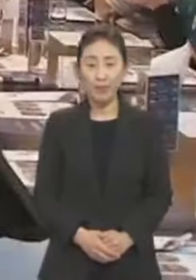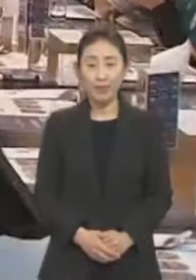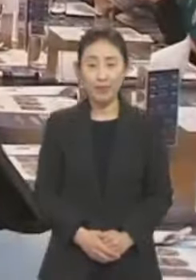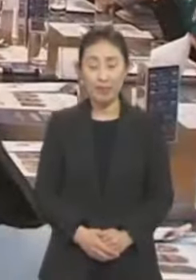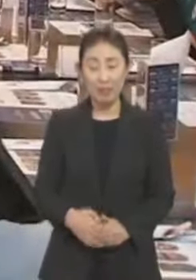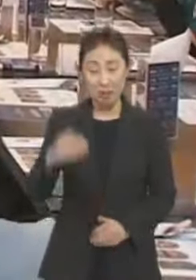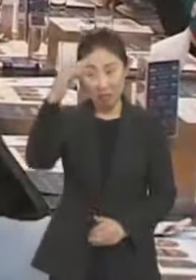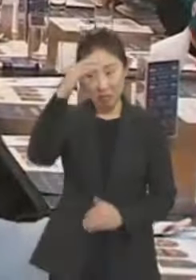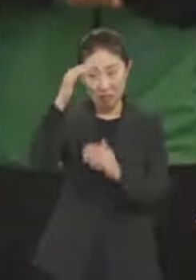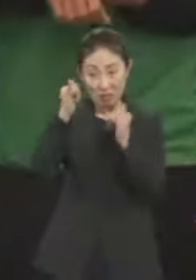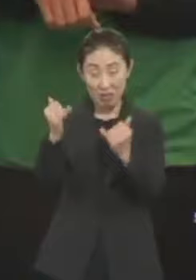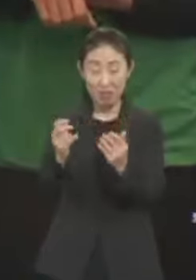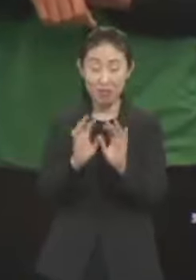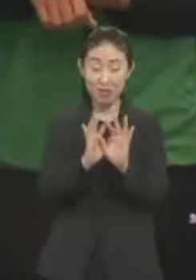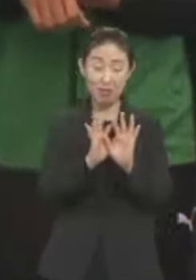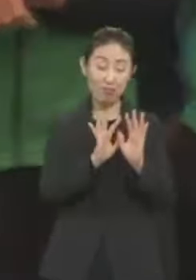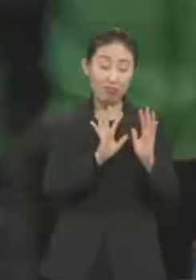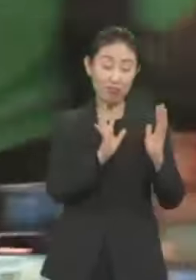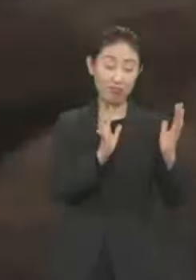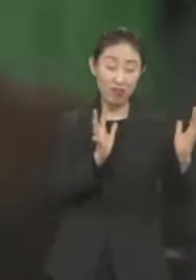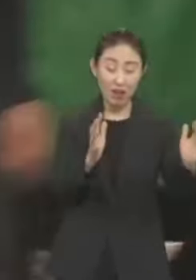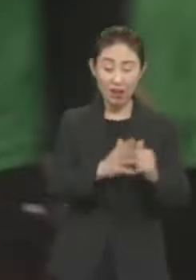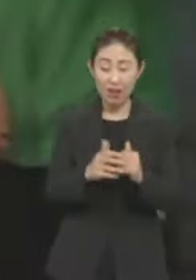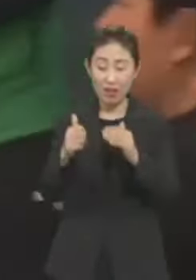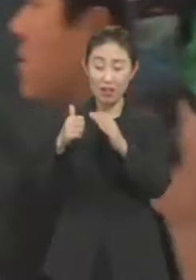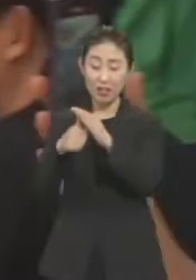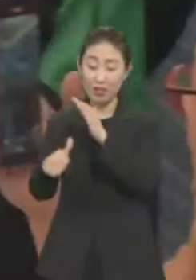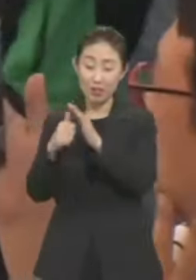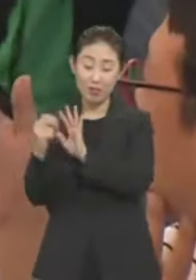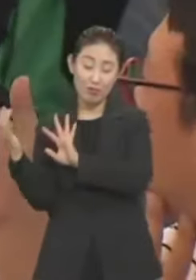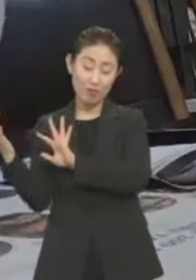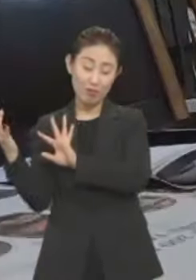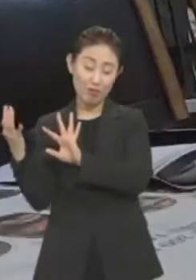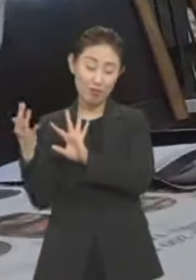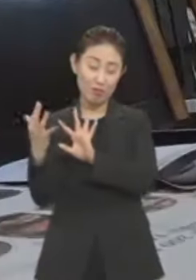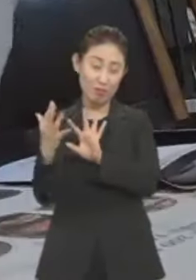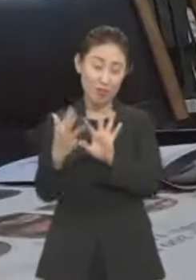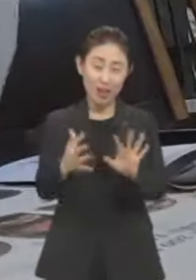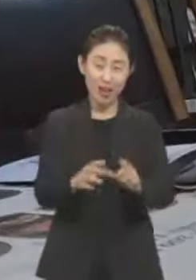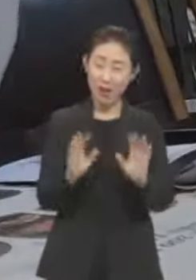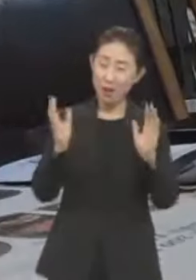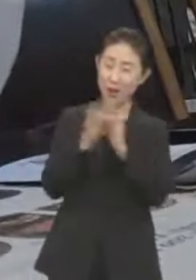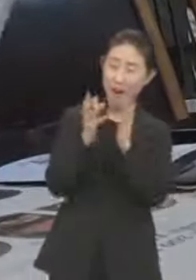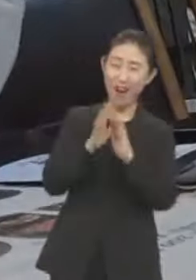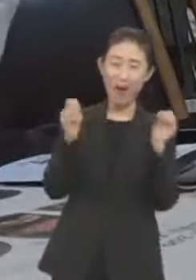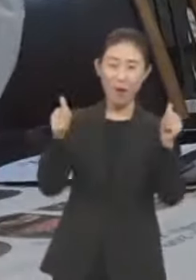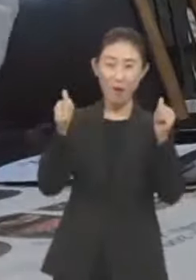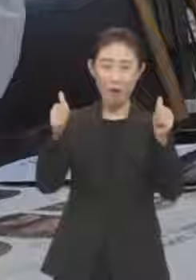팬들이 기다리는 행사장으로 선수들이 환호성을 받으며 입장합니다.